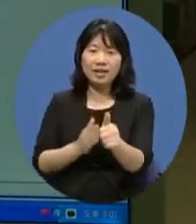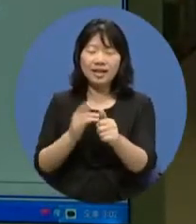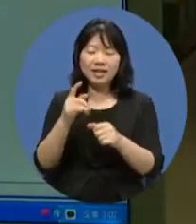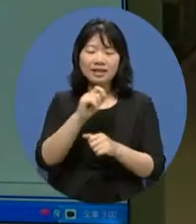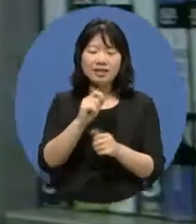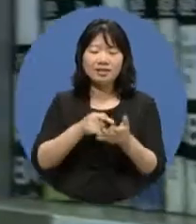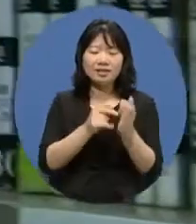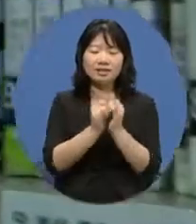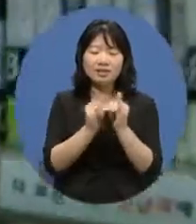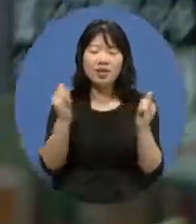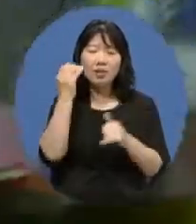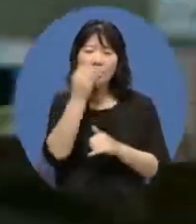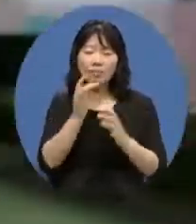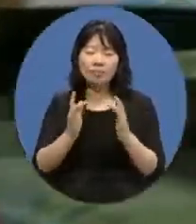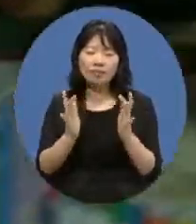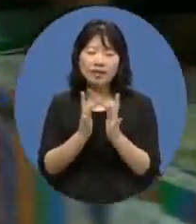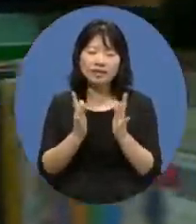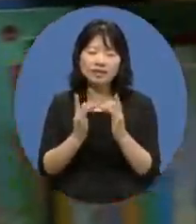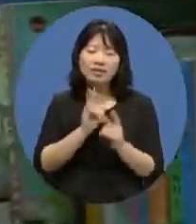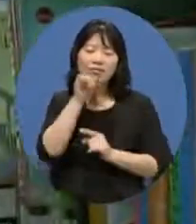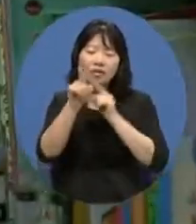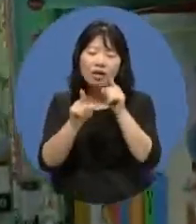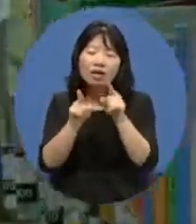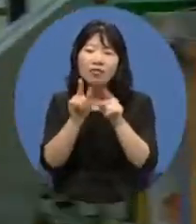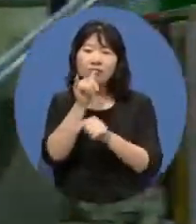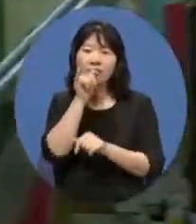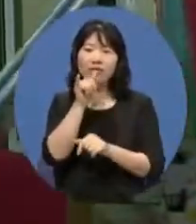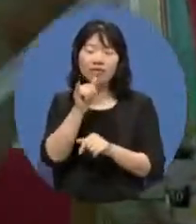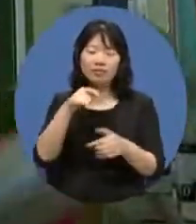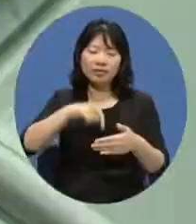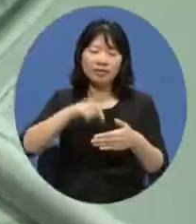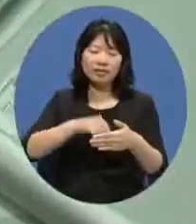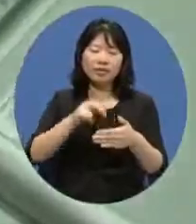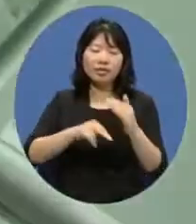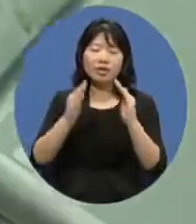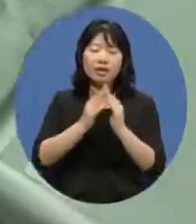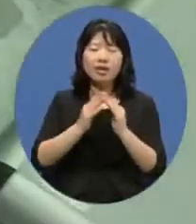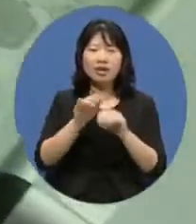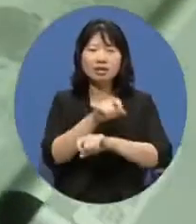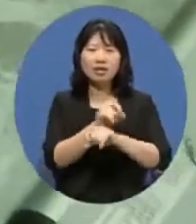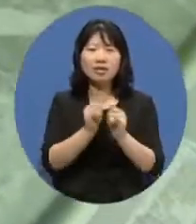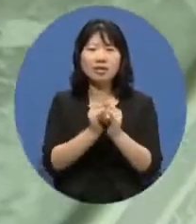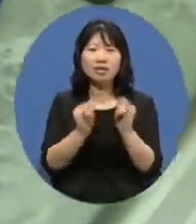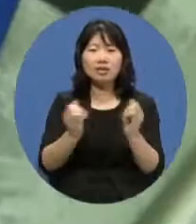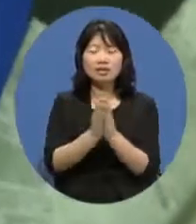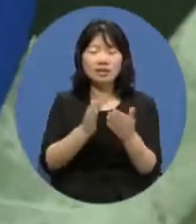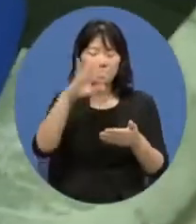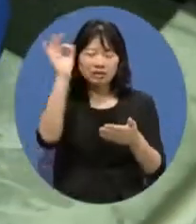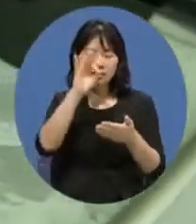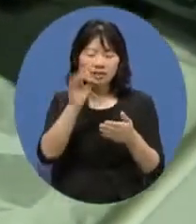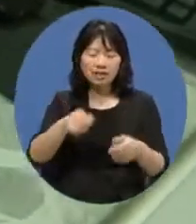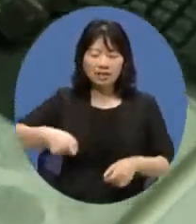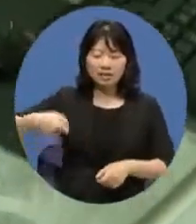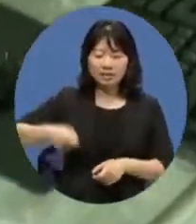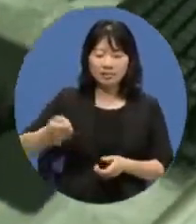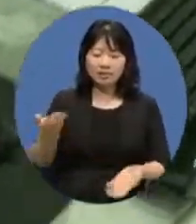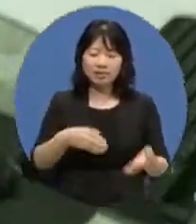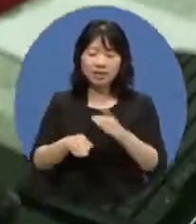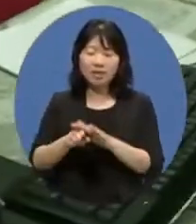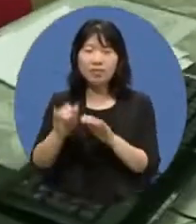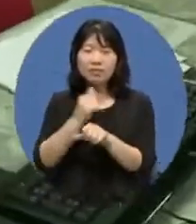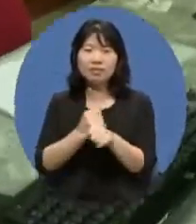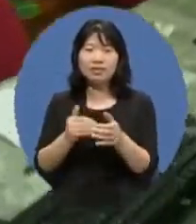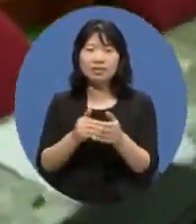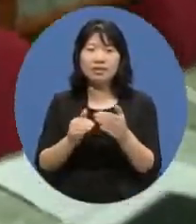신청자가 홈페이지로 도서 대출을 신청하면 관내 도서관의 서서가 책을 찾아 전용 가방에 담은 후